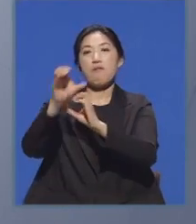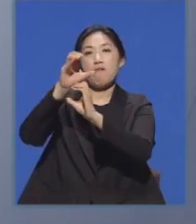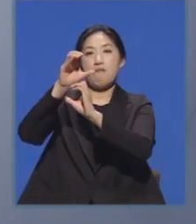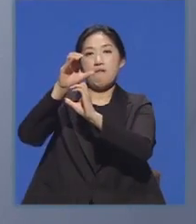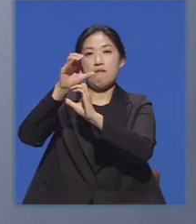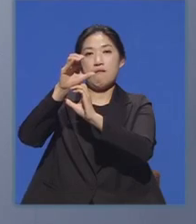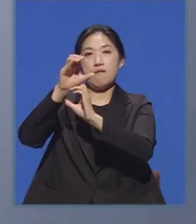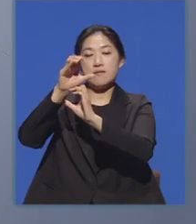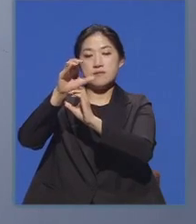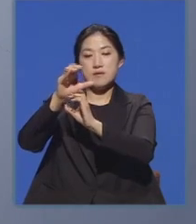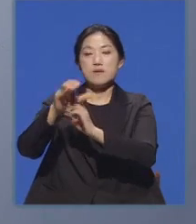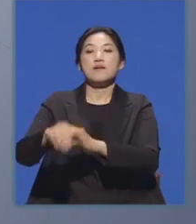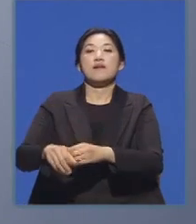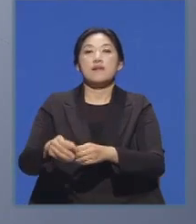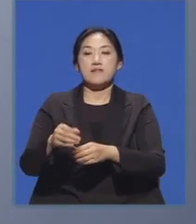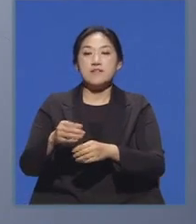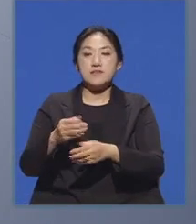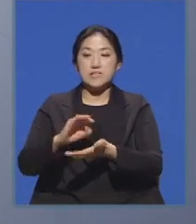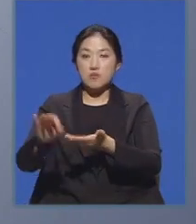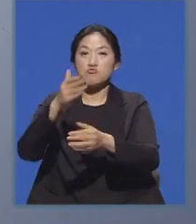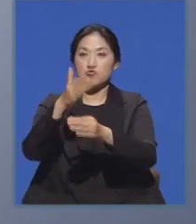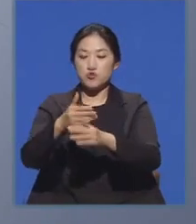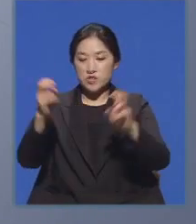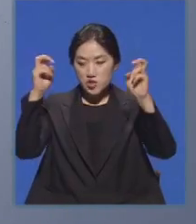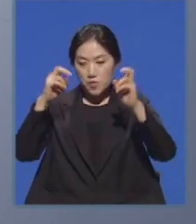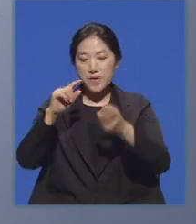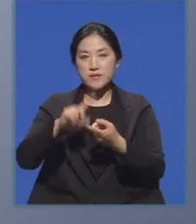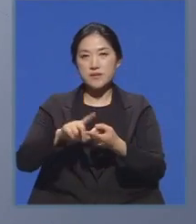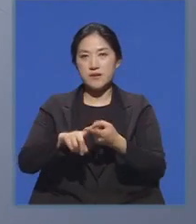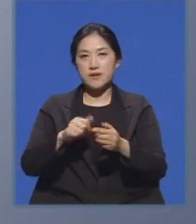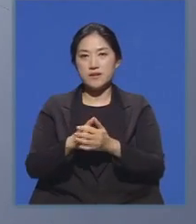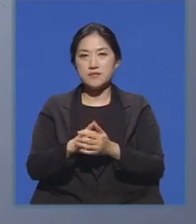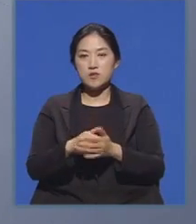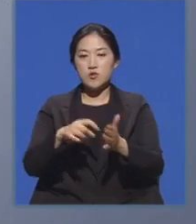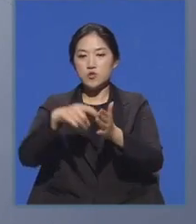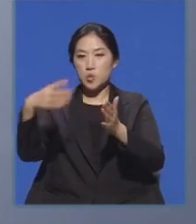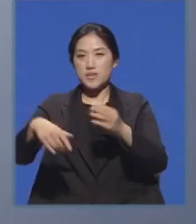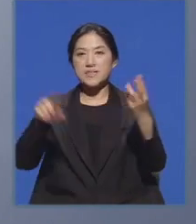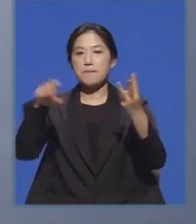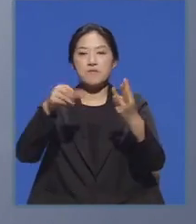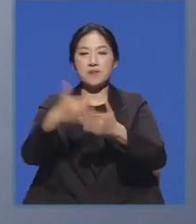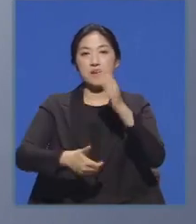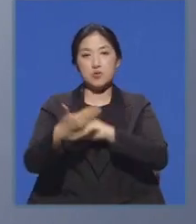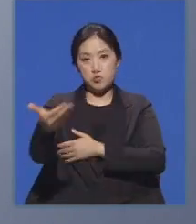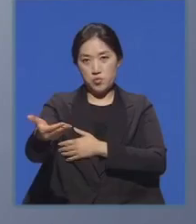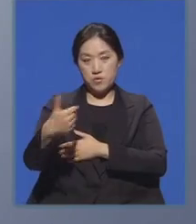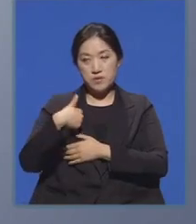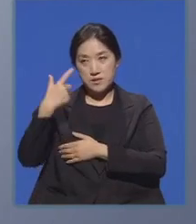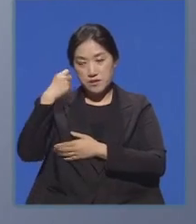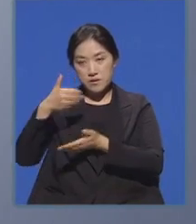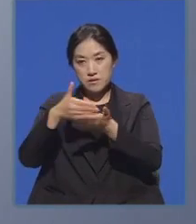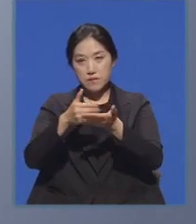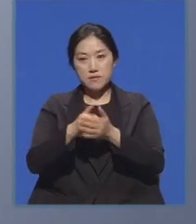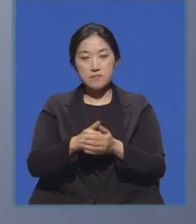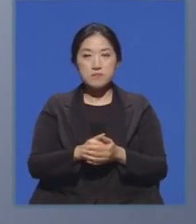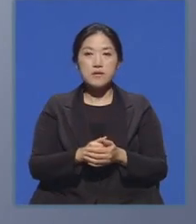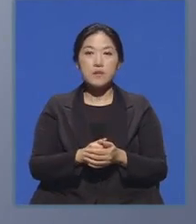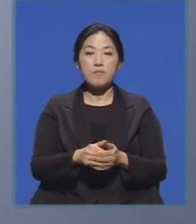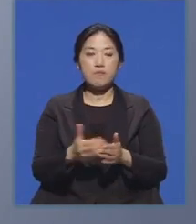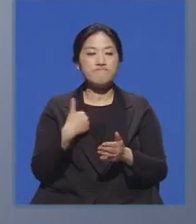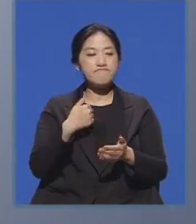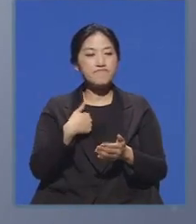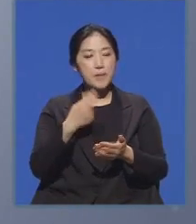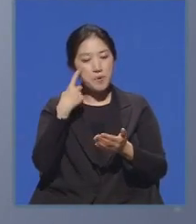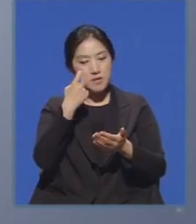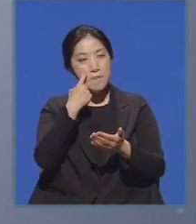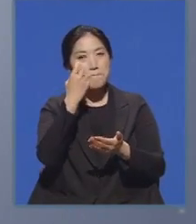이상 지급하는 기업들에 대해서는 그 3%를 깎아주는 겁니다. 그런 안에 대해서는 어떻게 생각하십니까? 검토해 보겠습니다. 법인세를